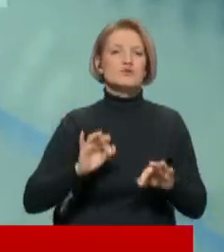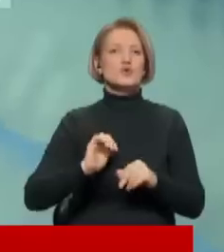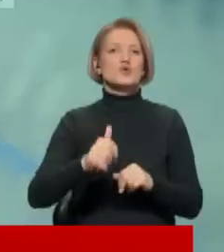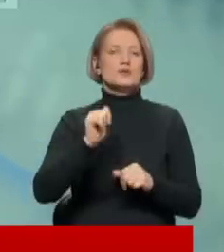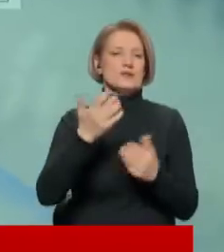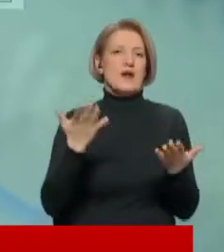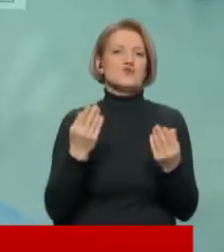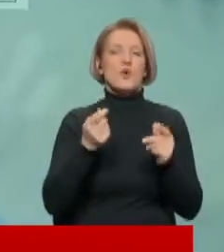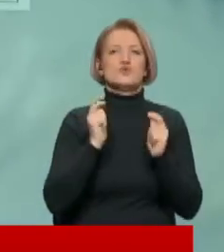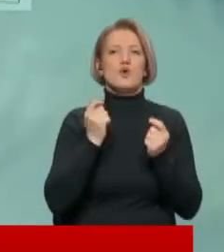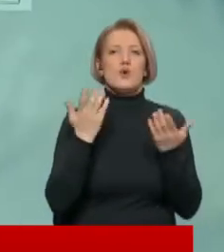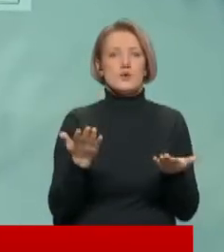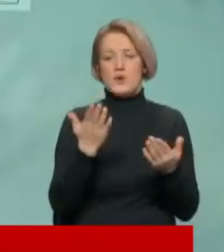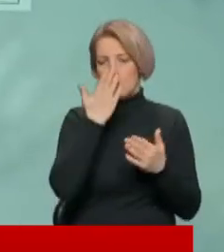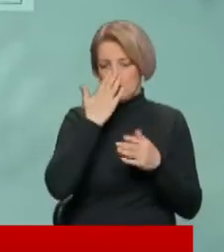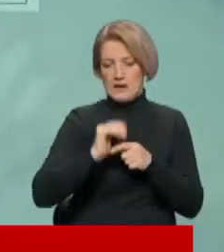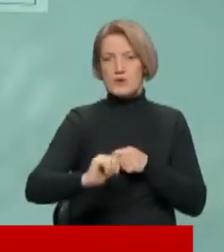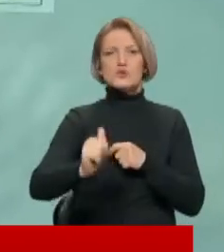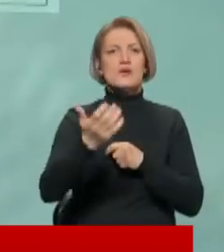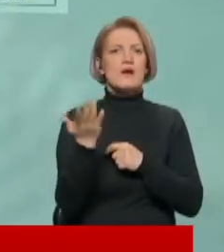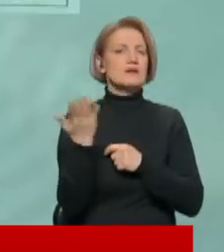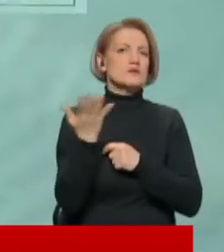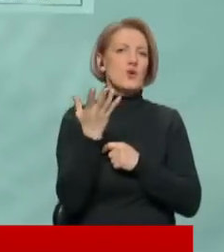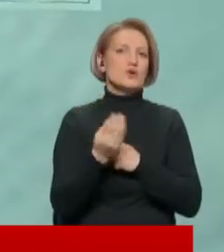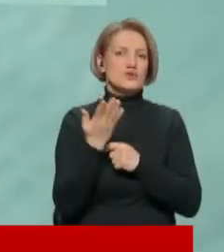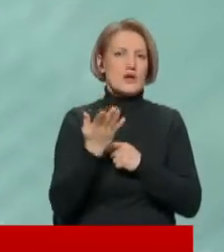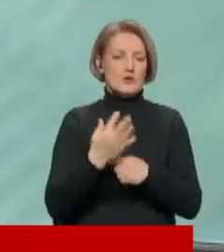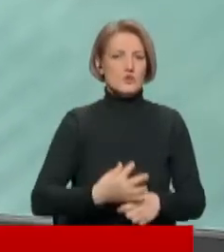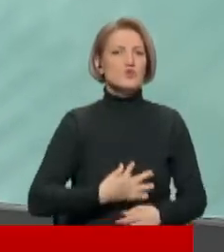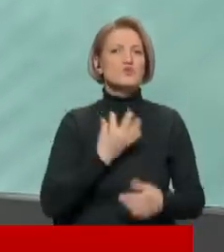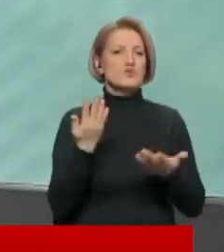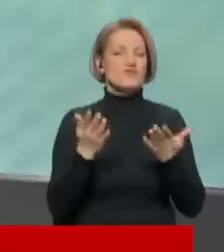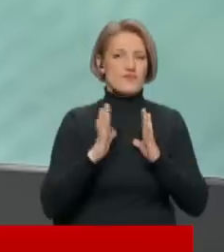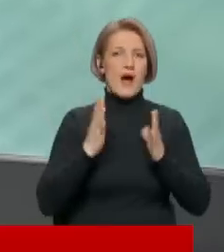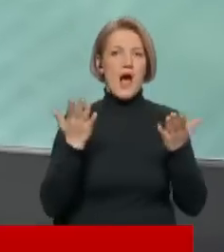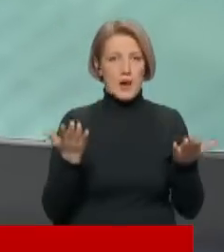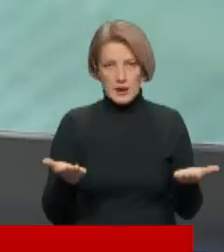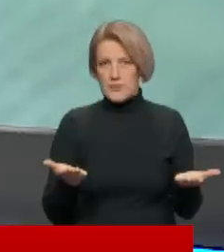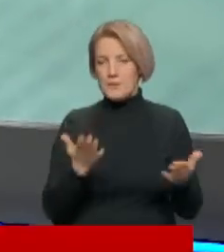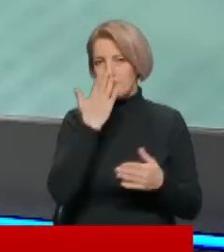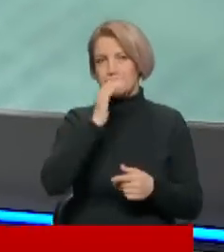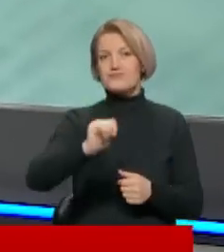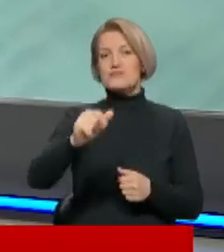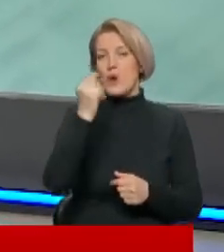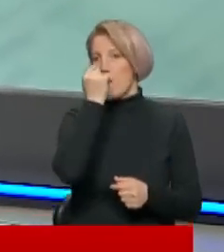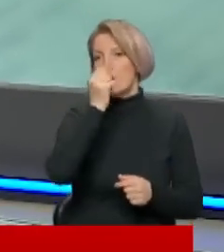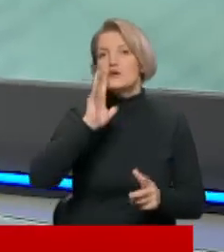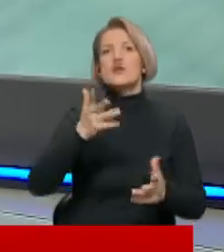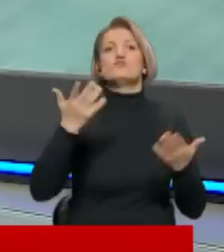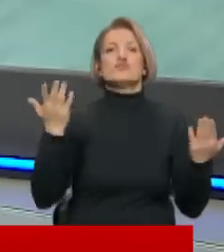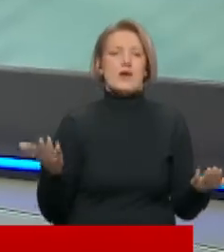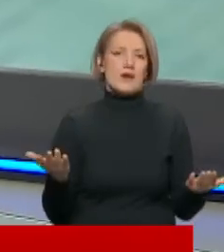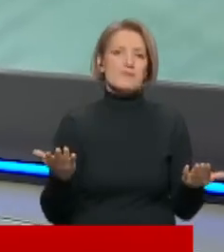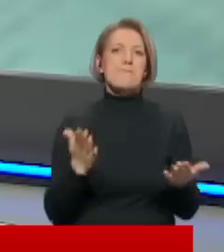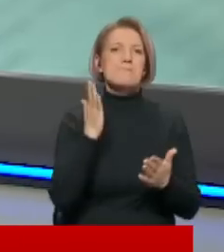Bugünler çok zor Önümüzdeki günler nasıl olacak umutlarımız var ama önümüzdeki günlerde kolay geçmeyecek yani ne kadar